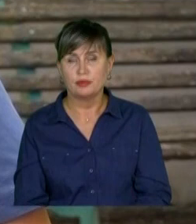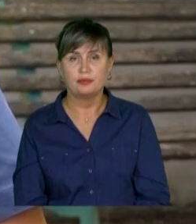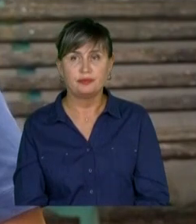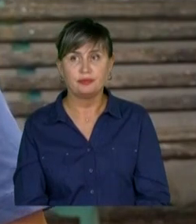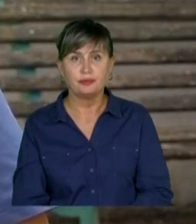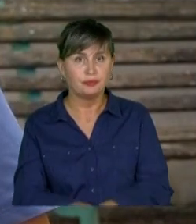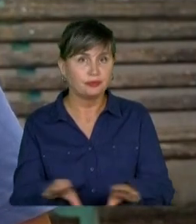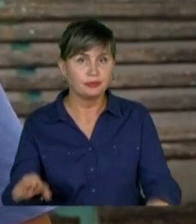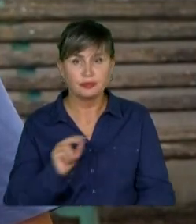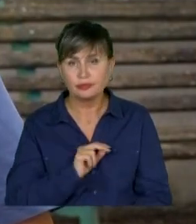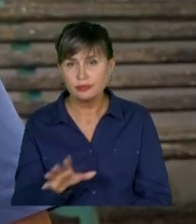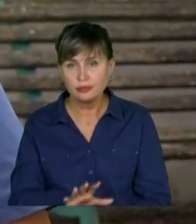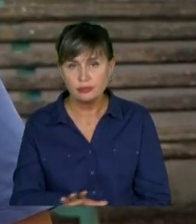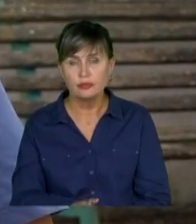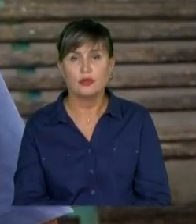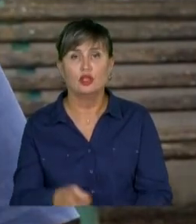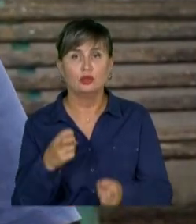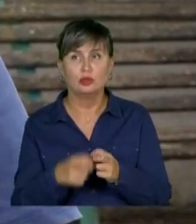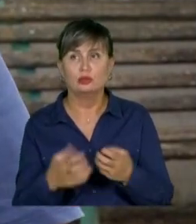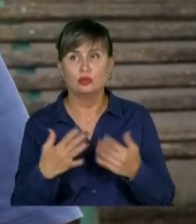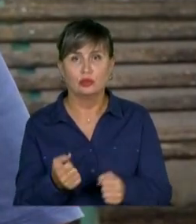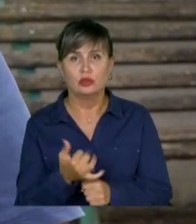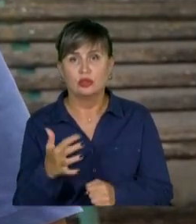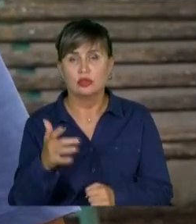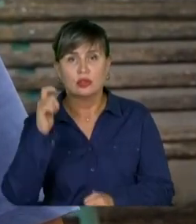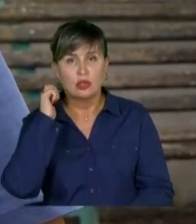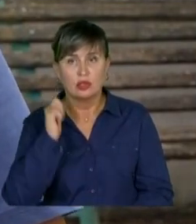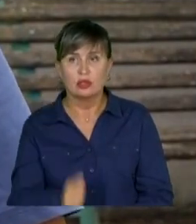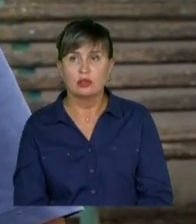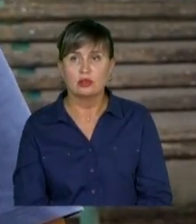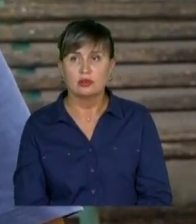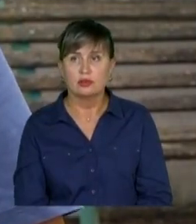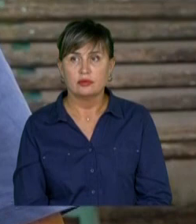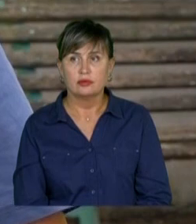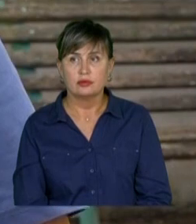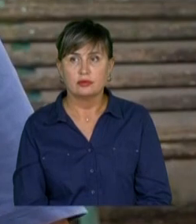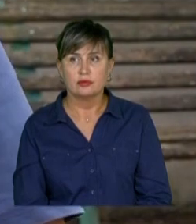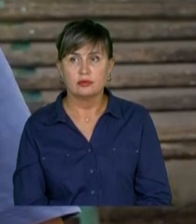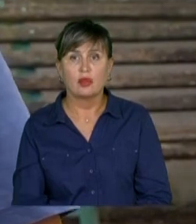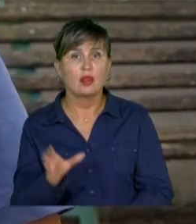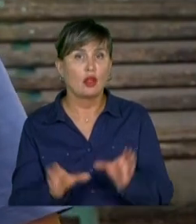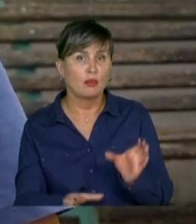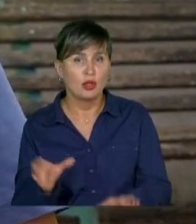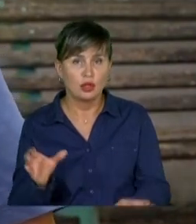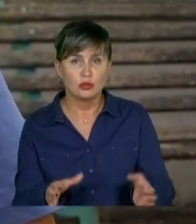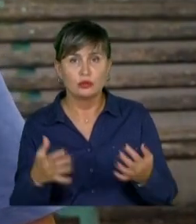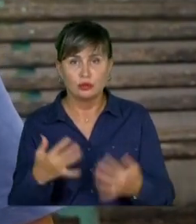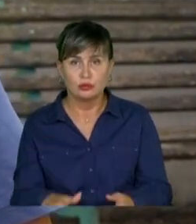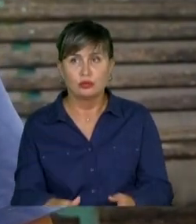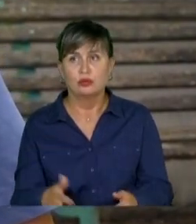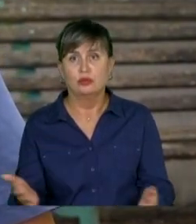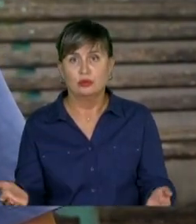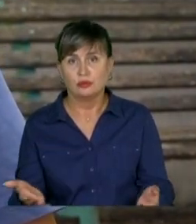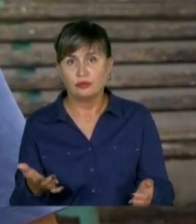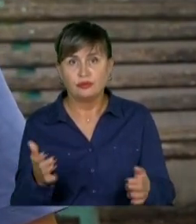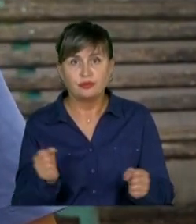не работает, отсутствует, но она уже сломана уже несколько лет. Здесь потом, что отопление уже на честном слове держится,